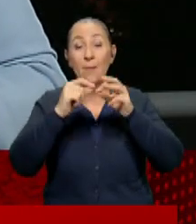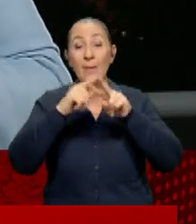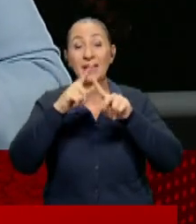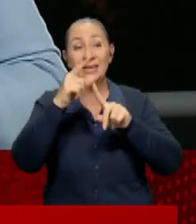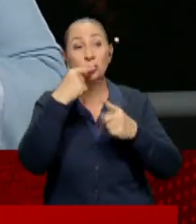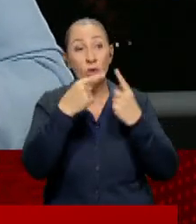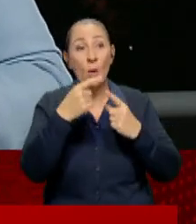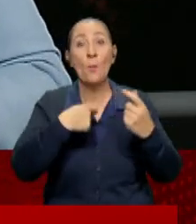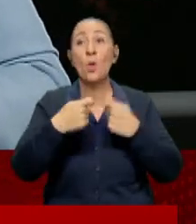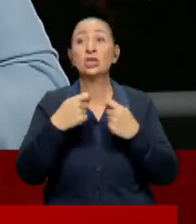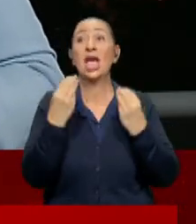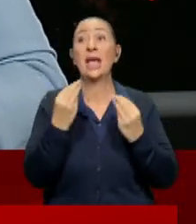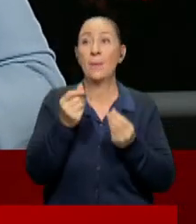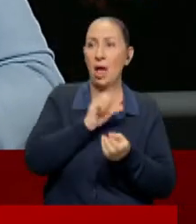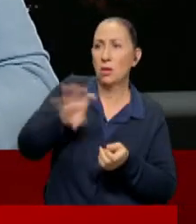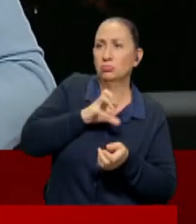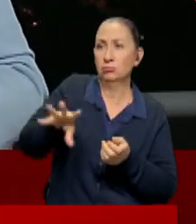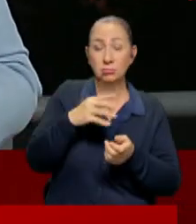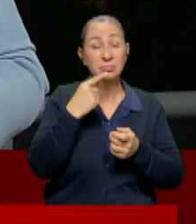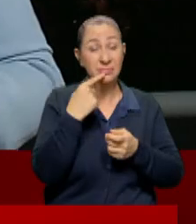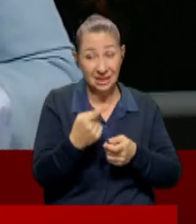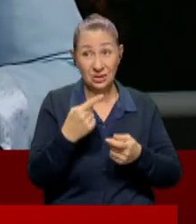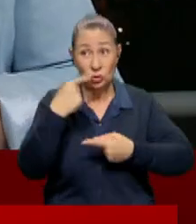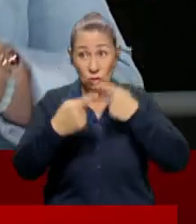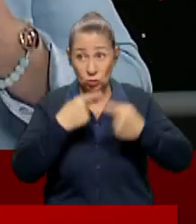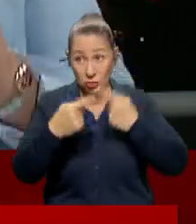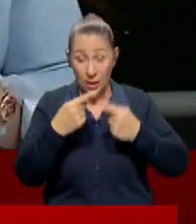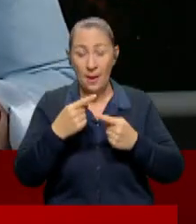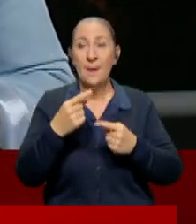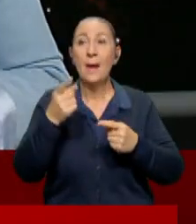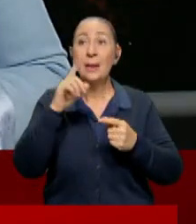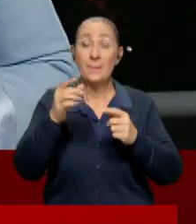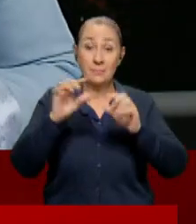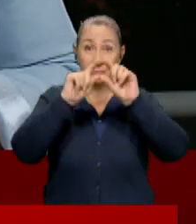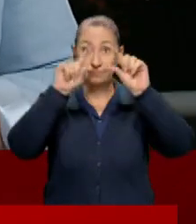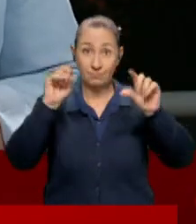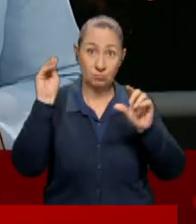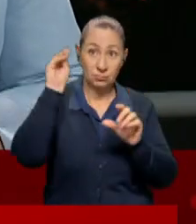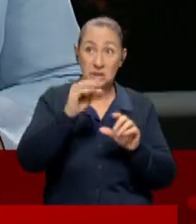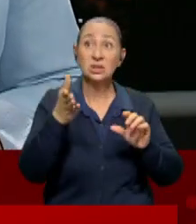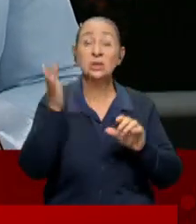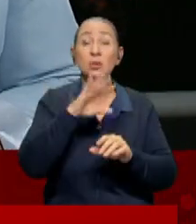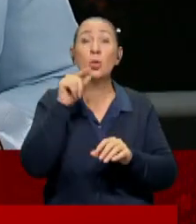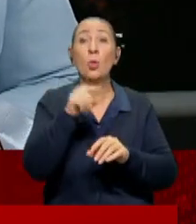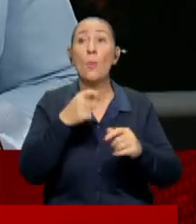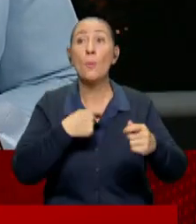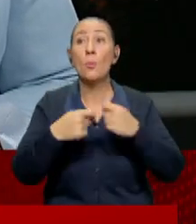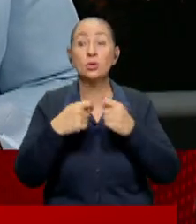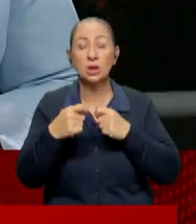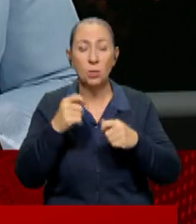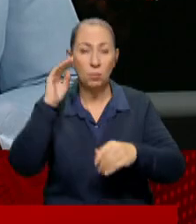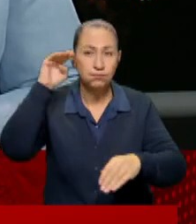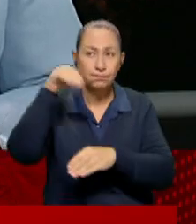söyledikleri borsa iyi yatırım aracıdır şeklindeki sözlerini de başa çekerek ve daha sonra bu borsadaki